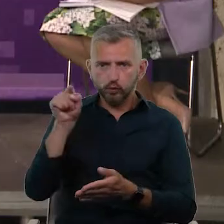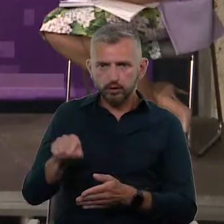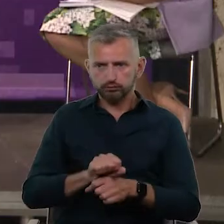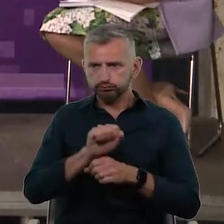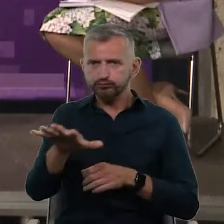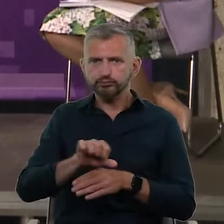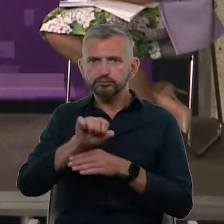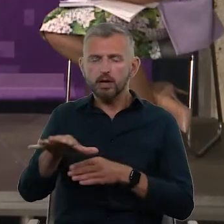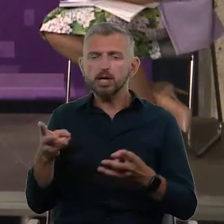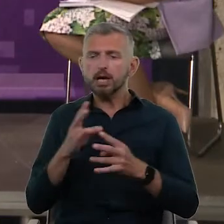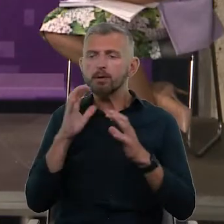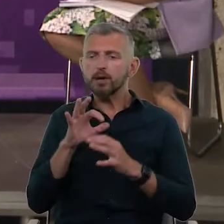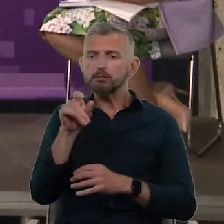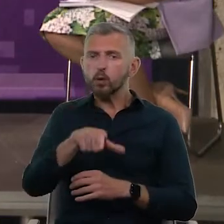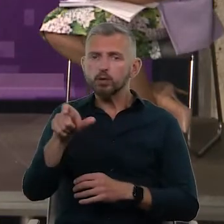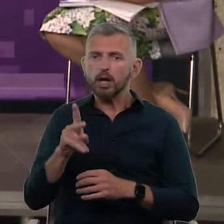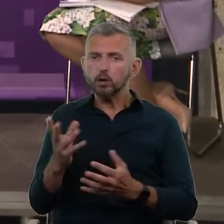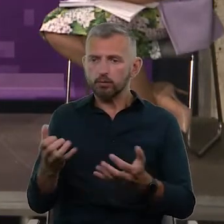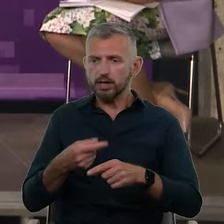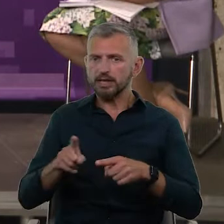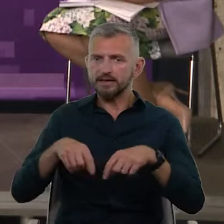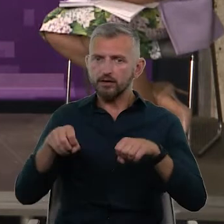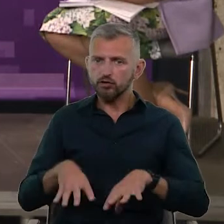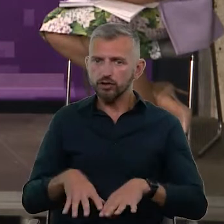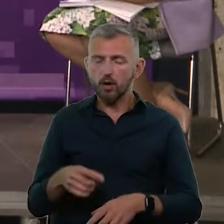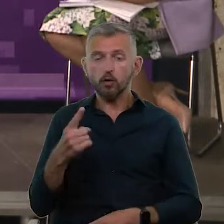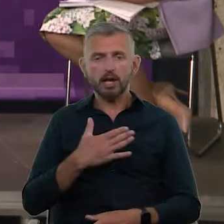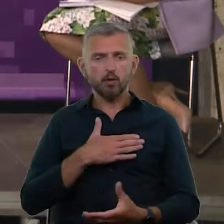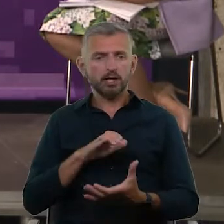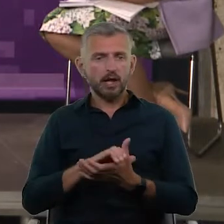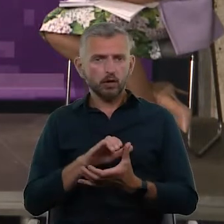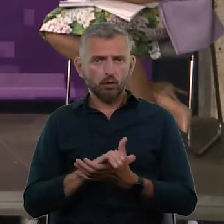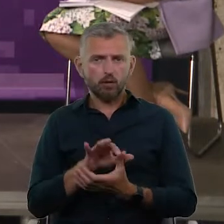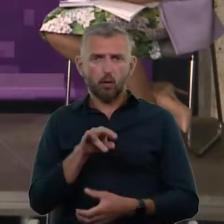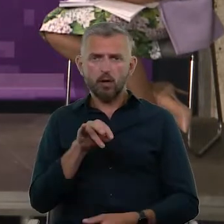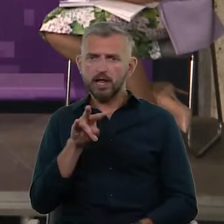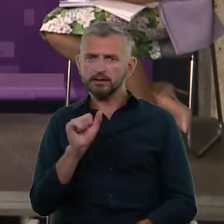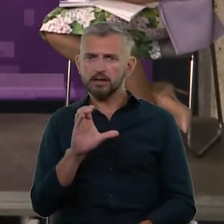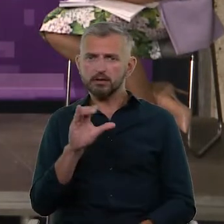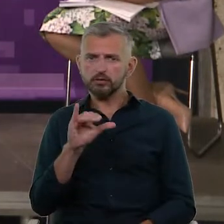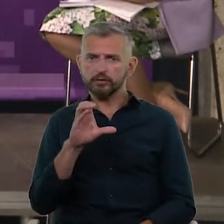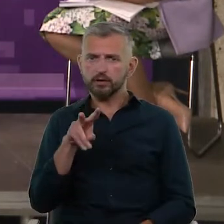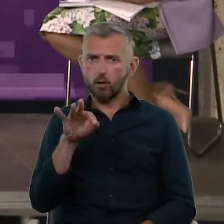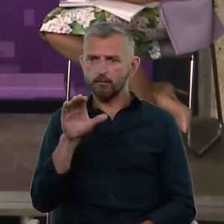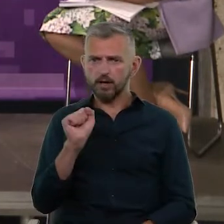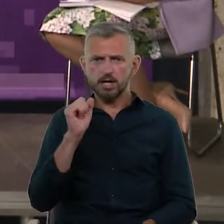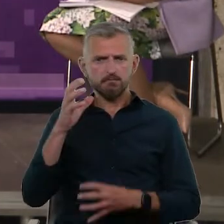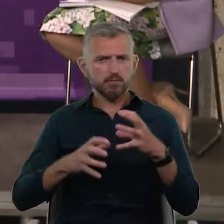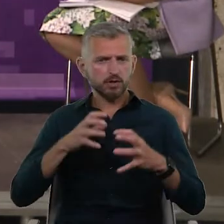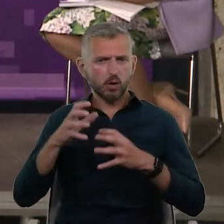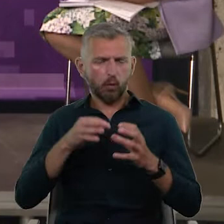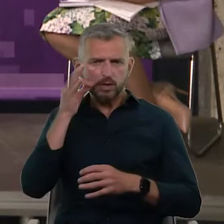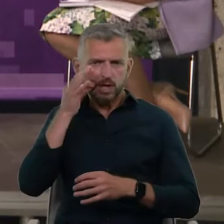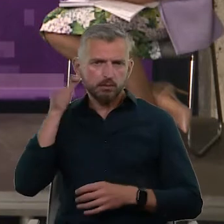треба дбати про тих людей, які прийняли це рішення. Одна моя знайома, Олена Суслова, да, там, яка міжнародна експерт